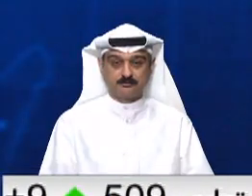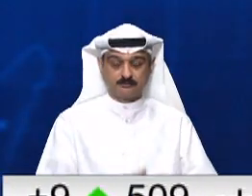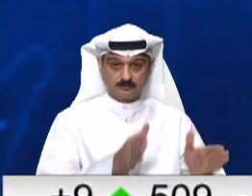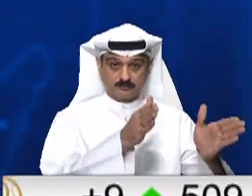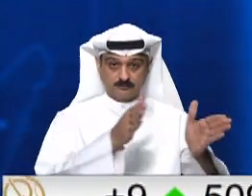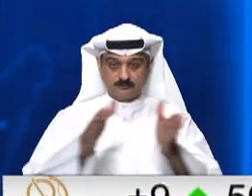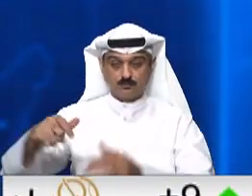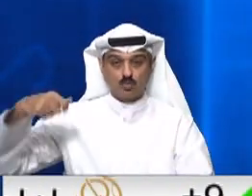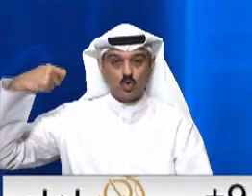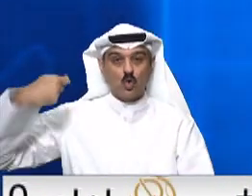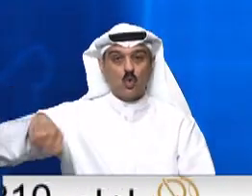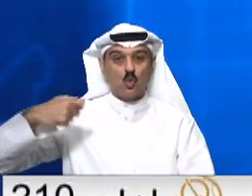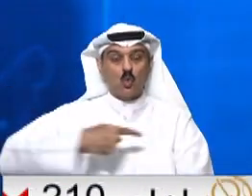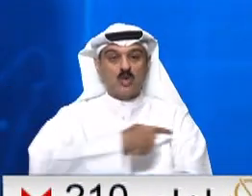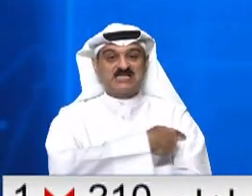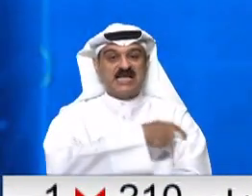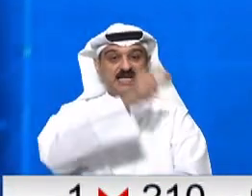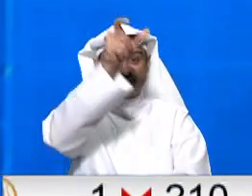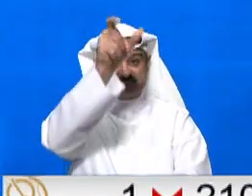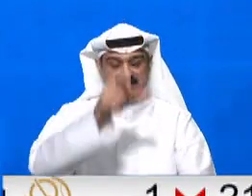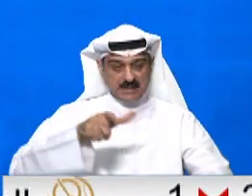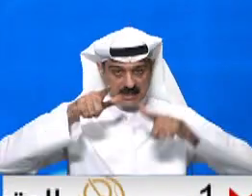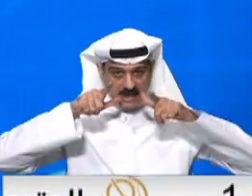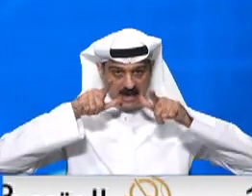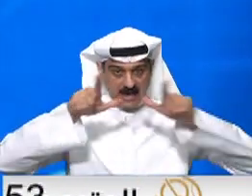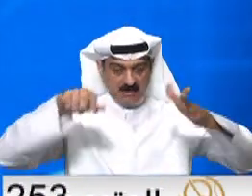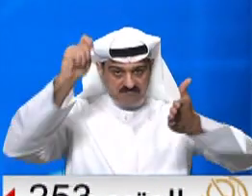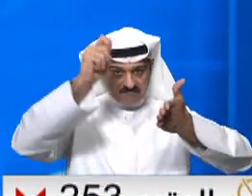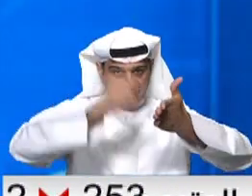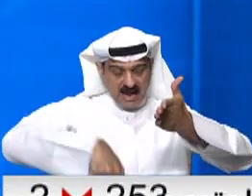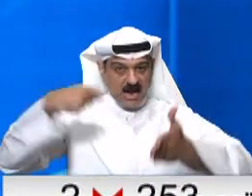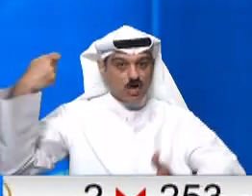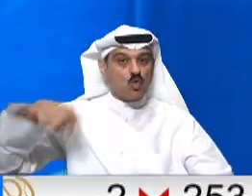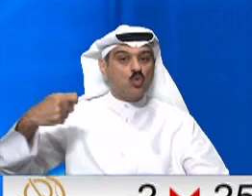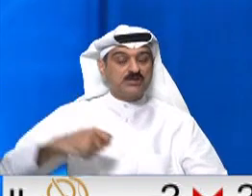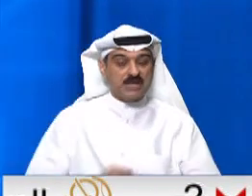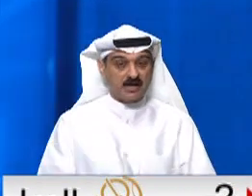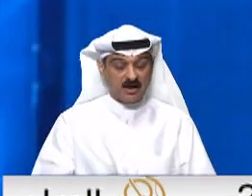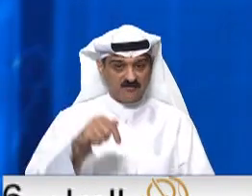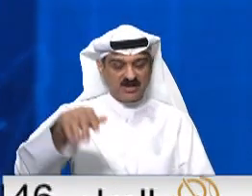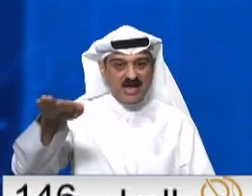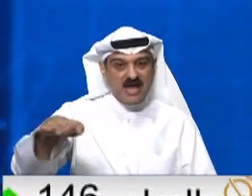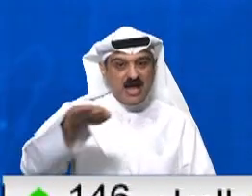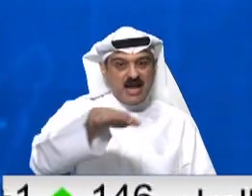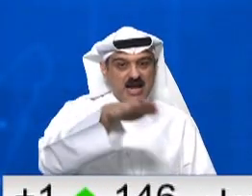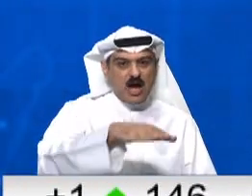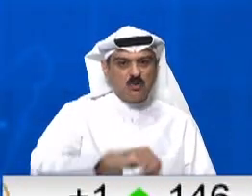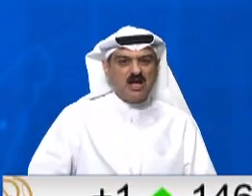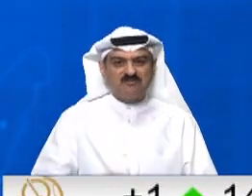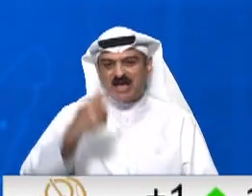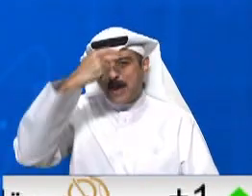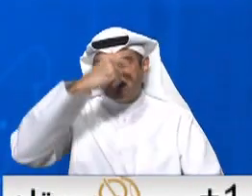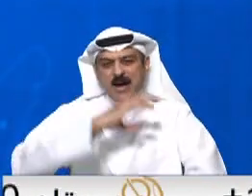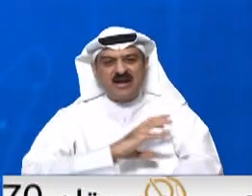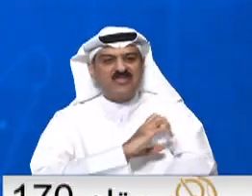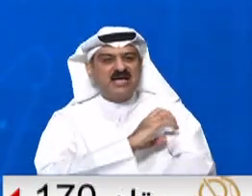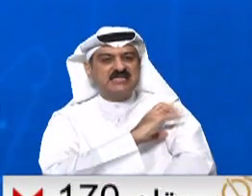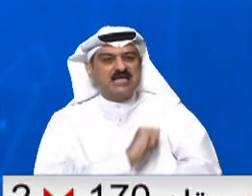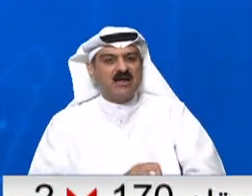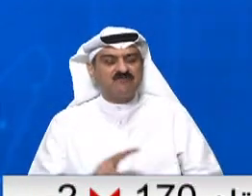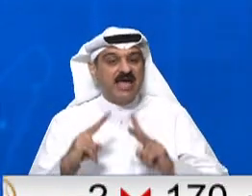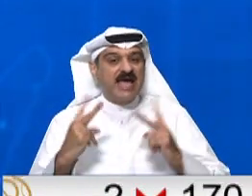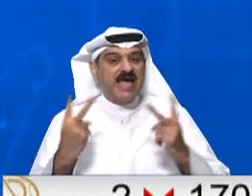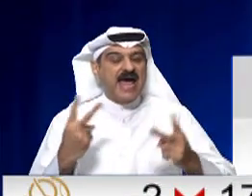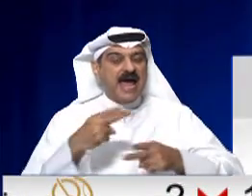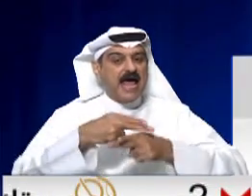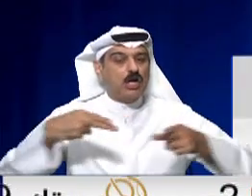اصدر وزير الصحه الدكتور احمد العوضي قرارا وزاريا يقضي باعفاء الاطفال مرضى السرطان غير الكويتيين من